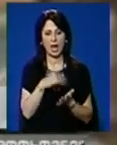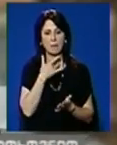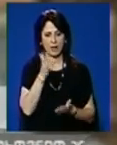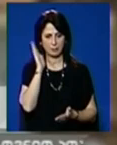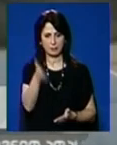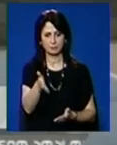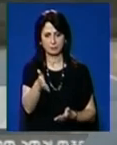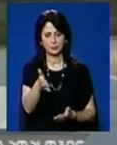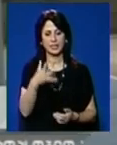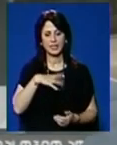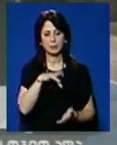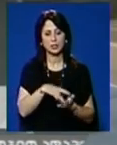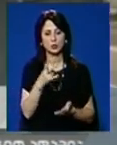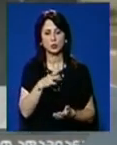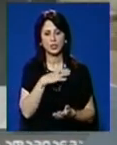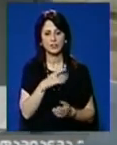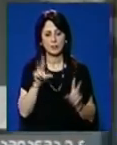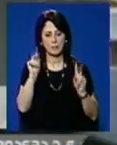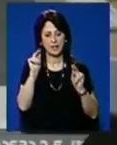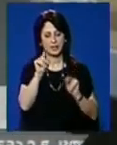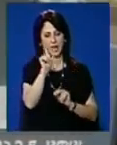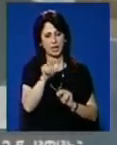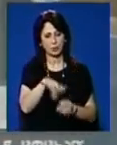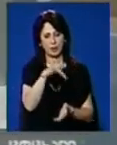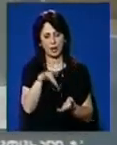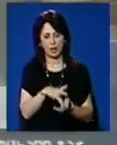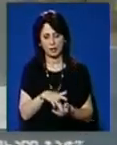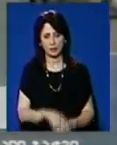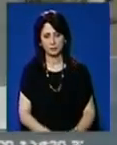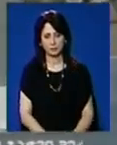მერი, იმიტომ რომ თბილისი იყოს ბედნიერი ადამიანების ქალაქი.